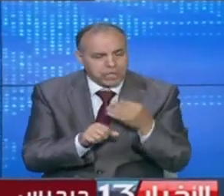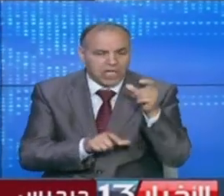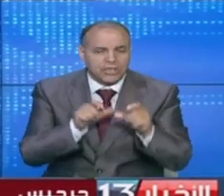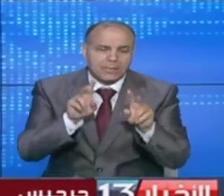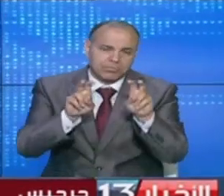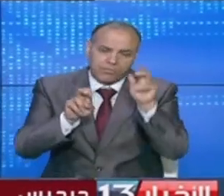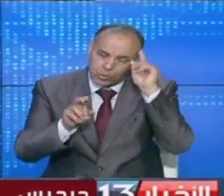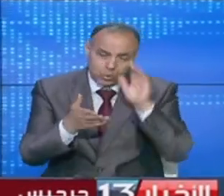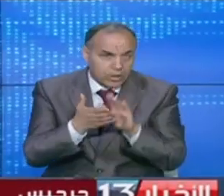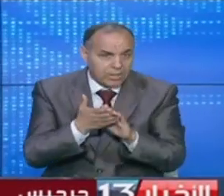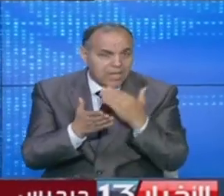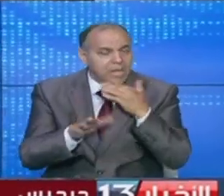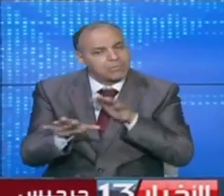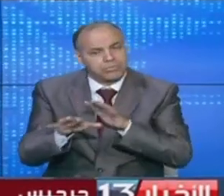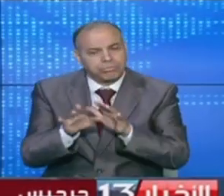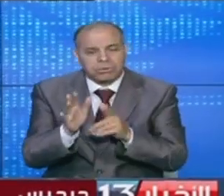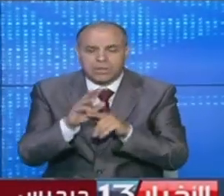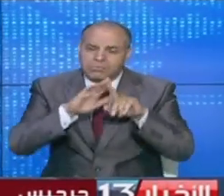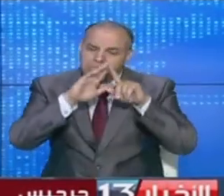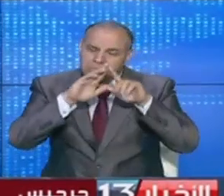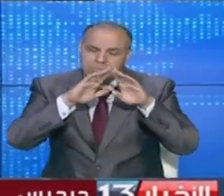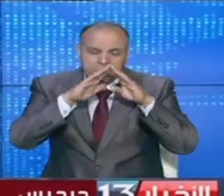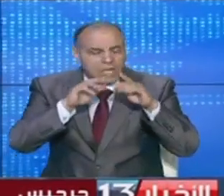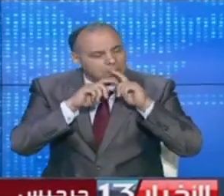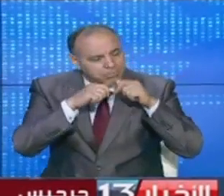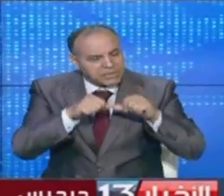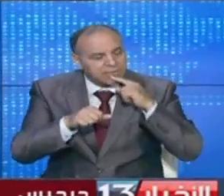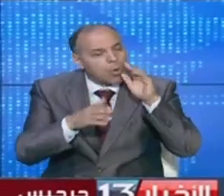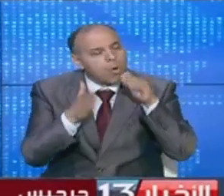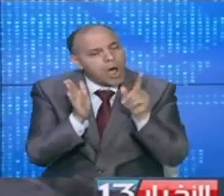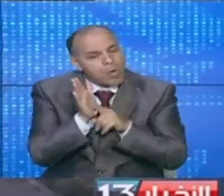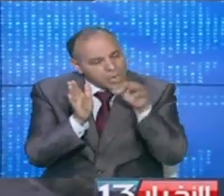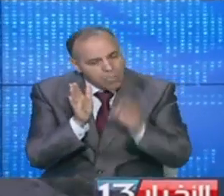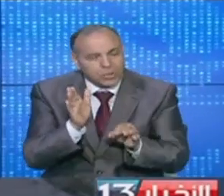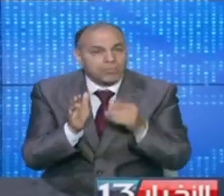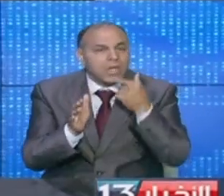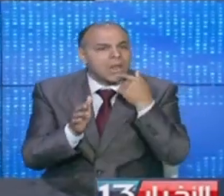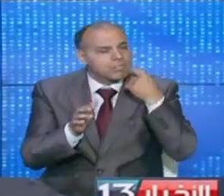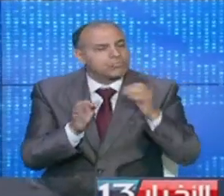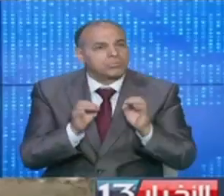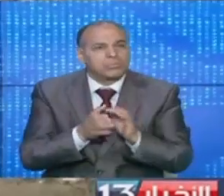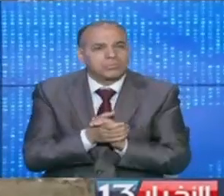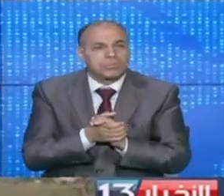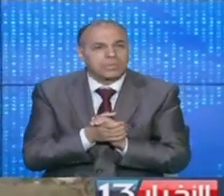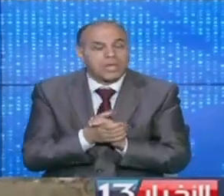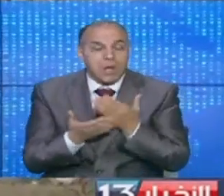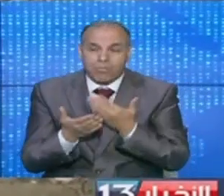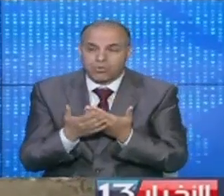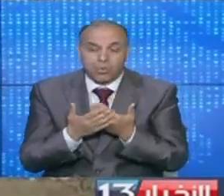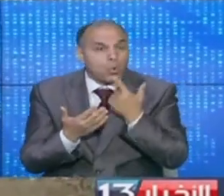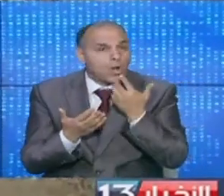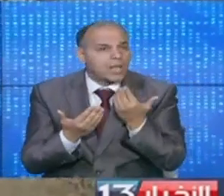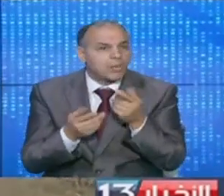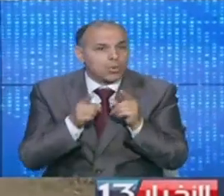العالقين باجراءات الحجر الصحي وما يستوجب ذلك من التزام مؤشرا ينتظر